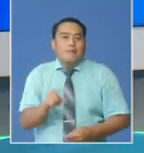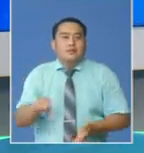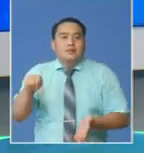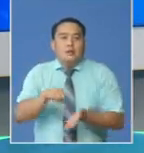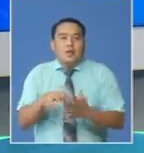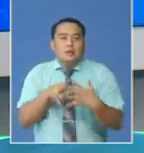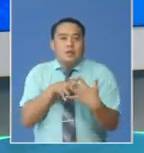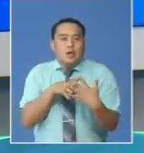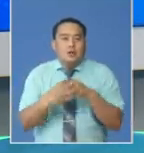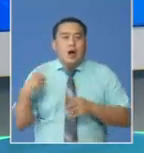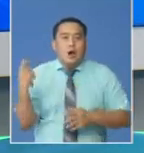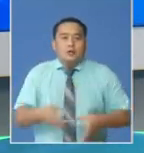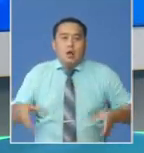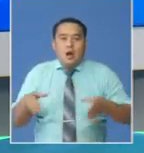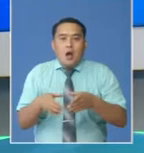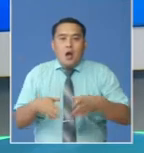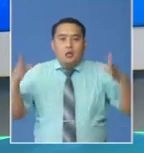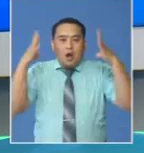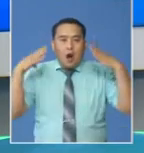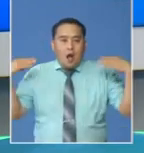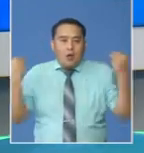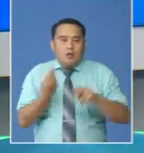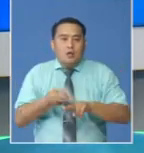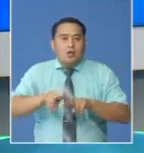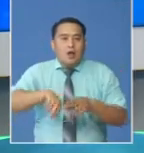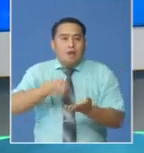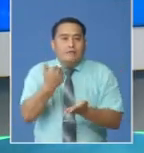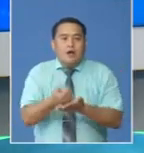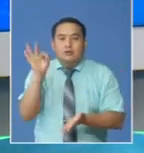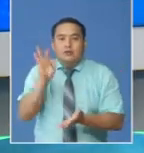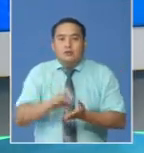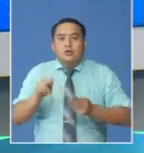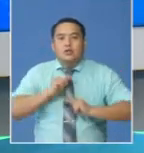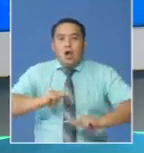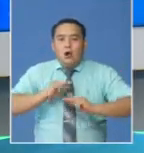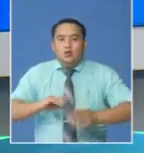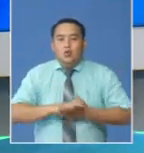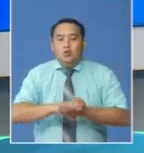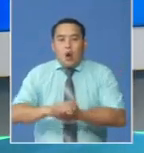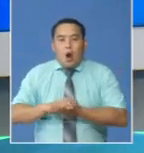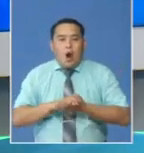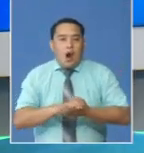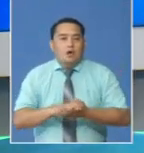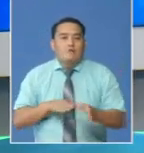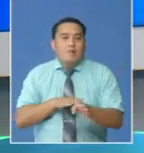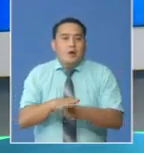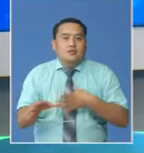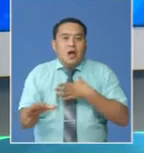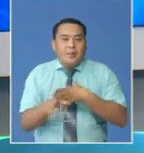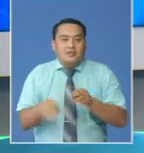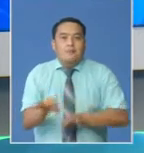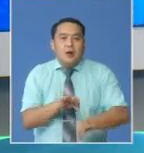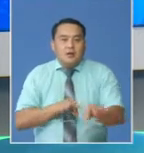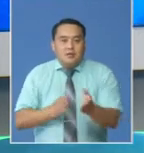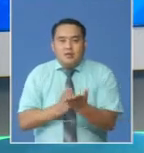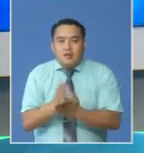представители сельскохозяйственных компаний Нидерландов. Главная цель – укрепление двустороннего сотрудничества и реализация совместных